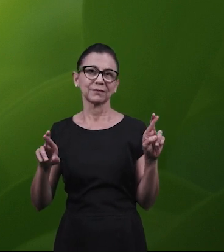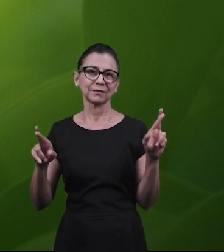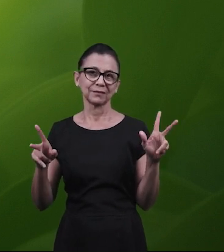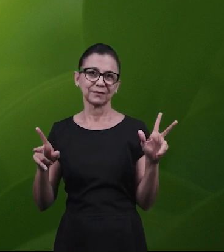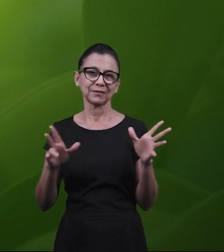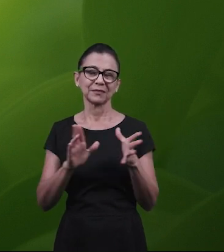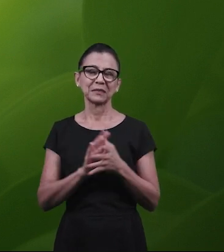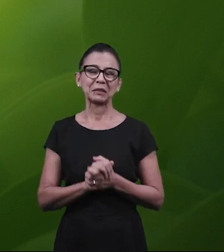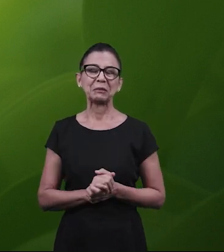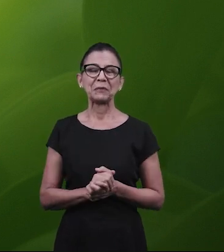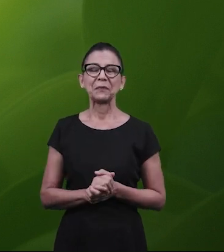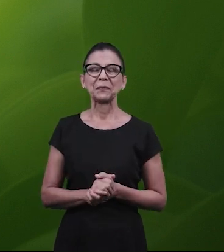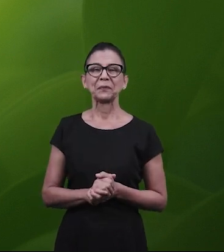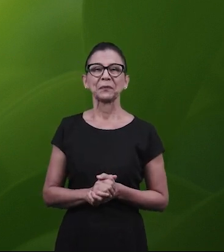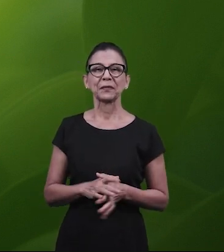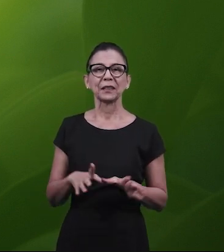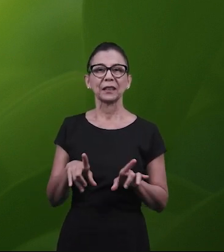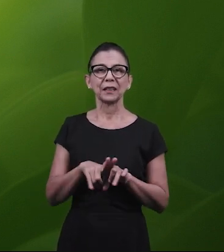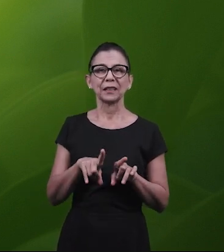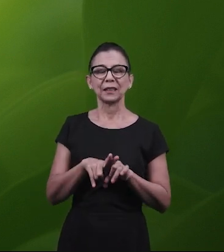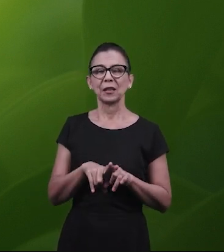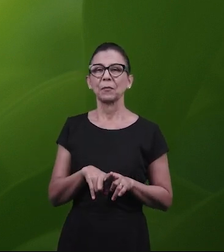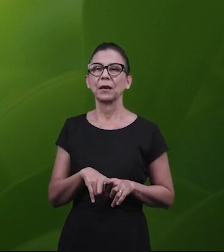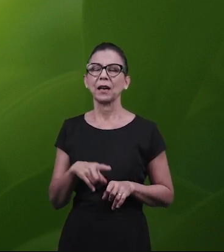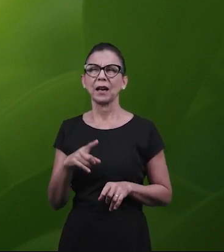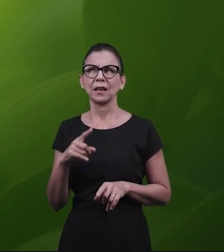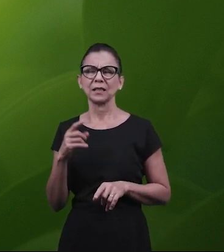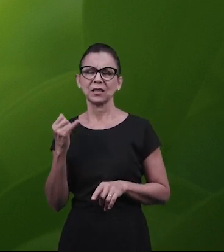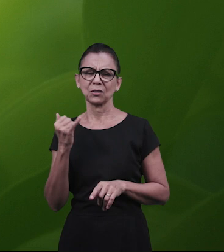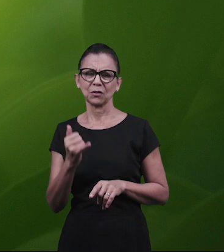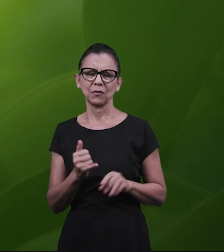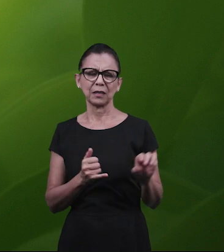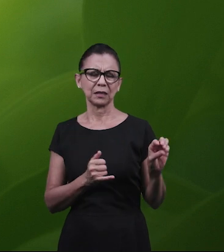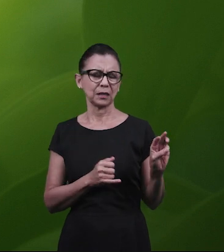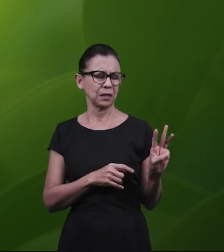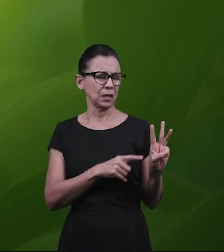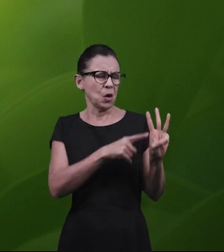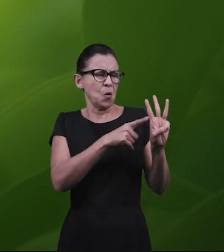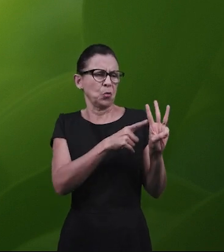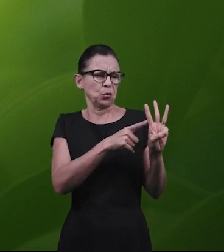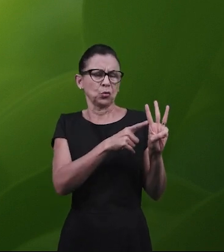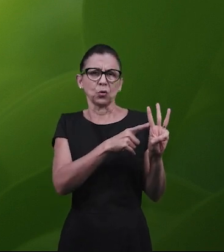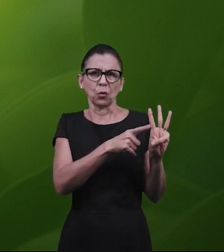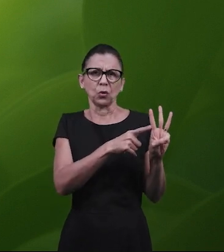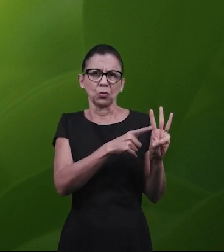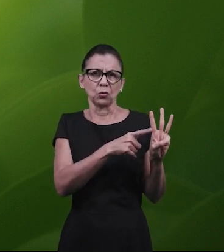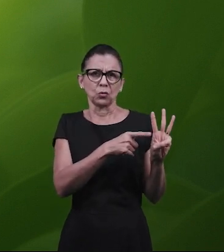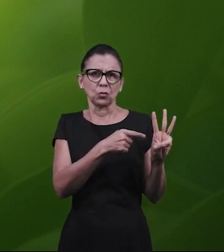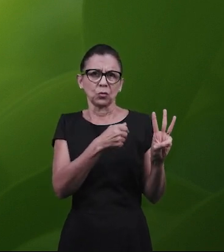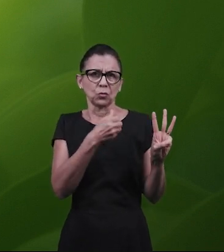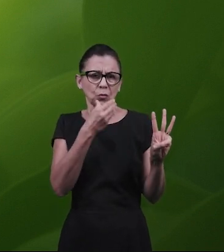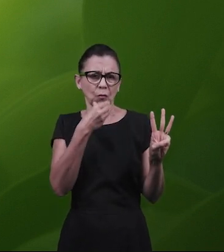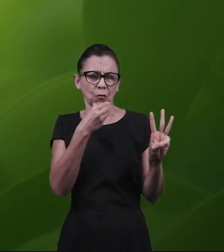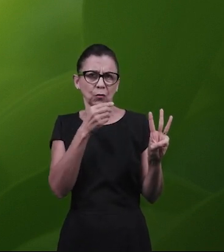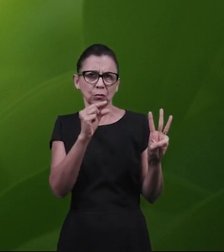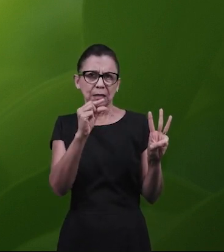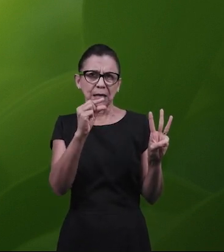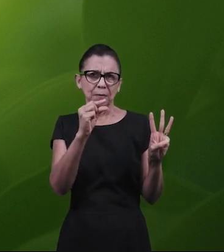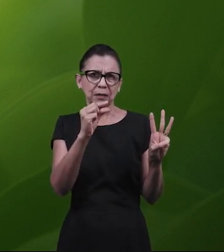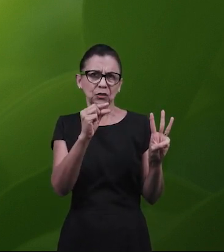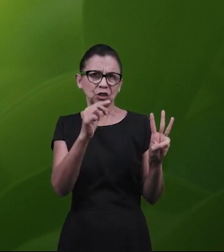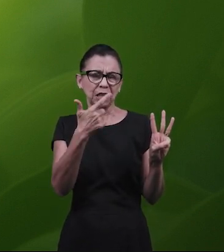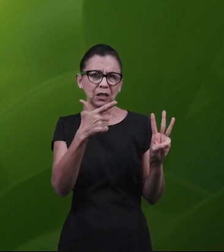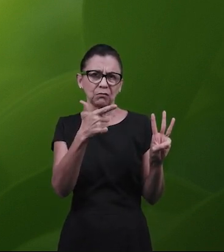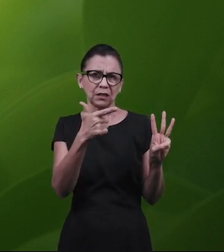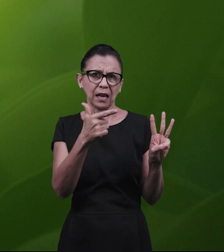Des fois, on dit que l'ivraie ne porte pas de fruits, mais oui, il porte le fruit. Il porte des fruits, les deux. Ça, c'est